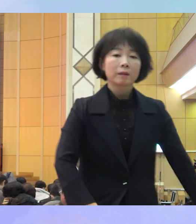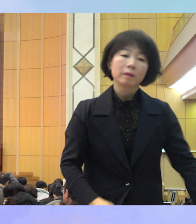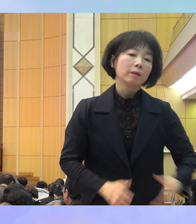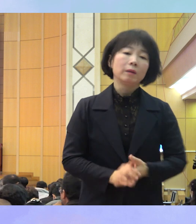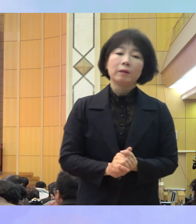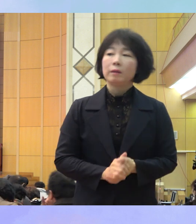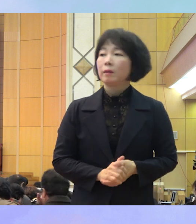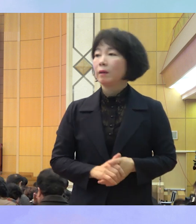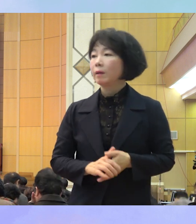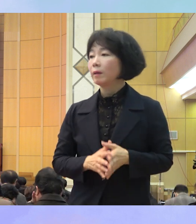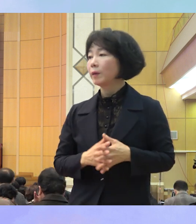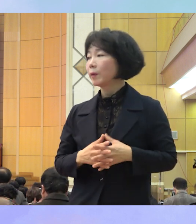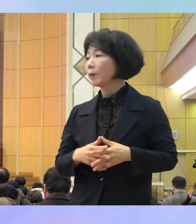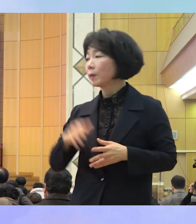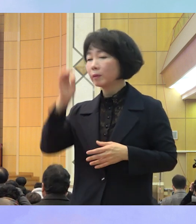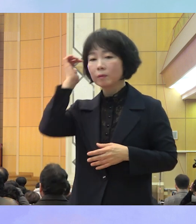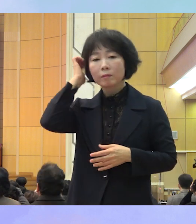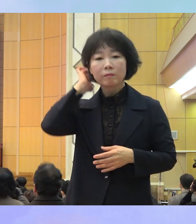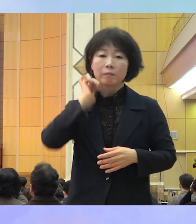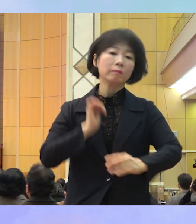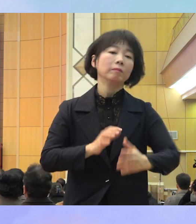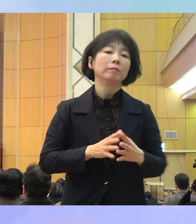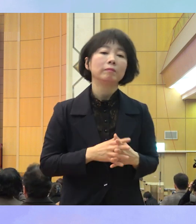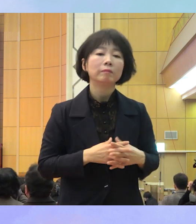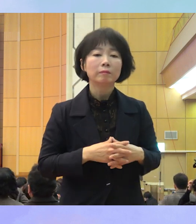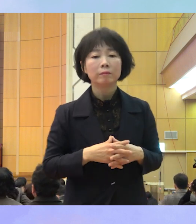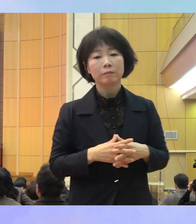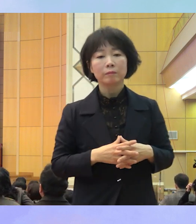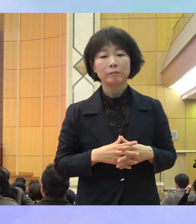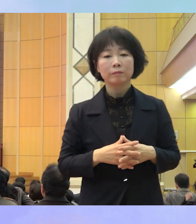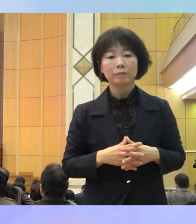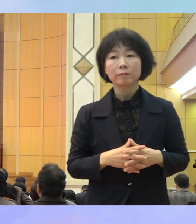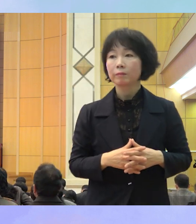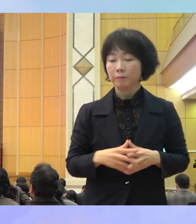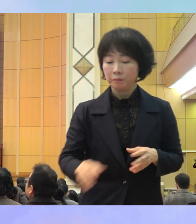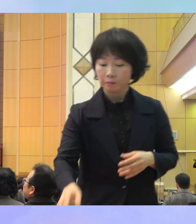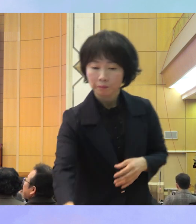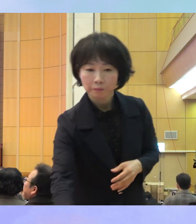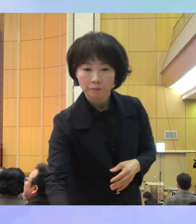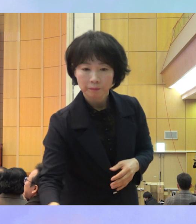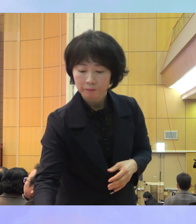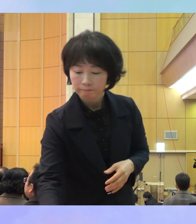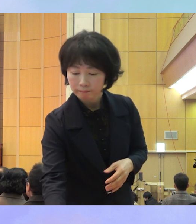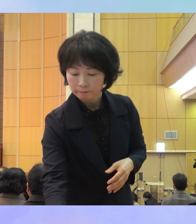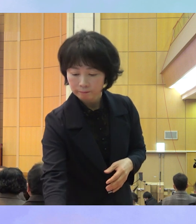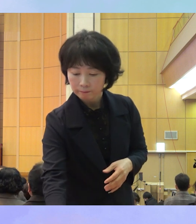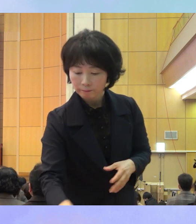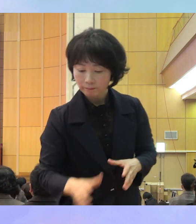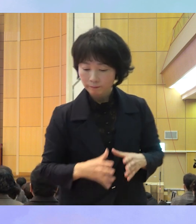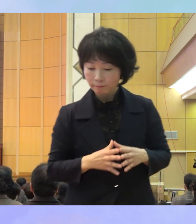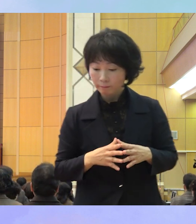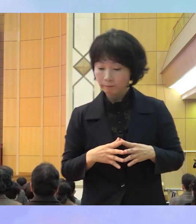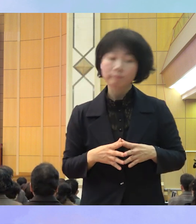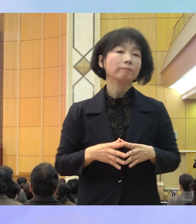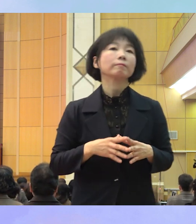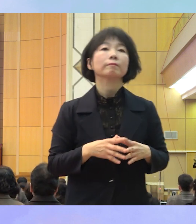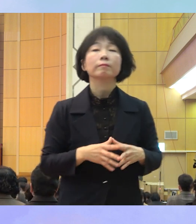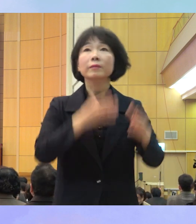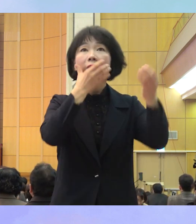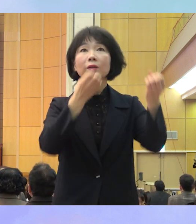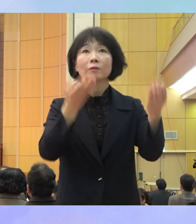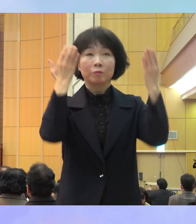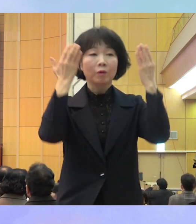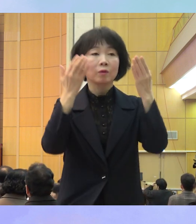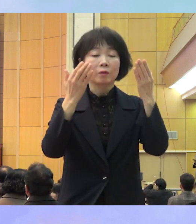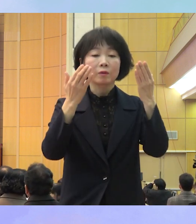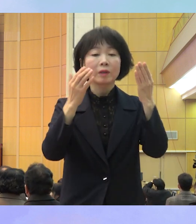하나님 축복해 주시니 한 절만, 시간이 많이 가서 한 절만 찬양 드리고 축도함으로